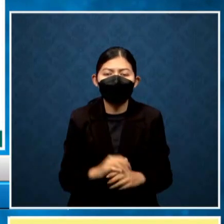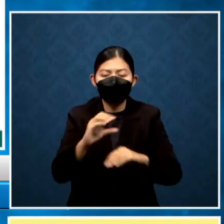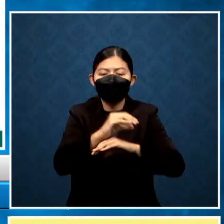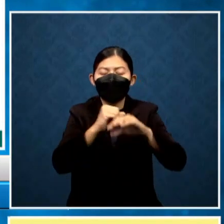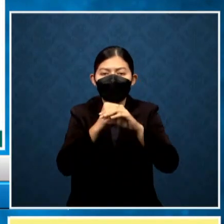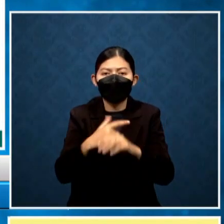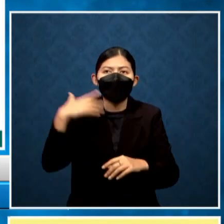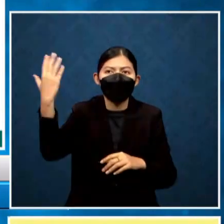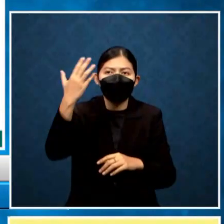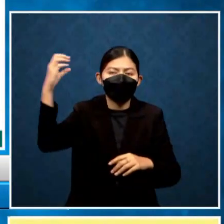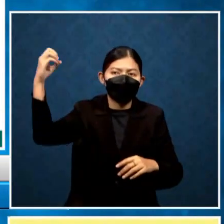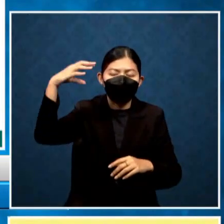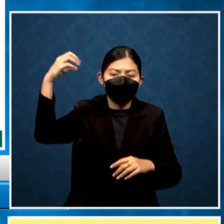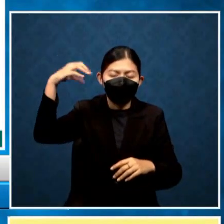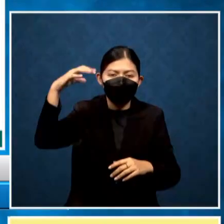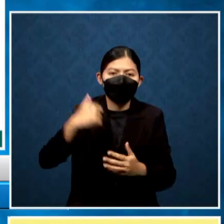15